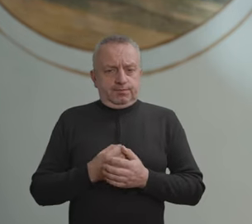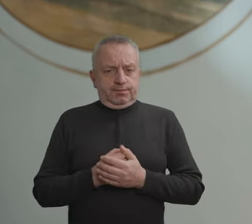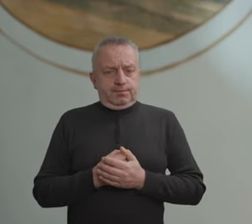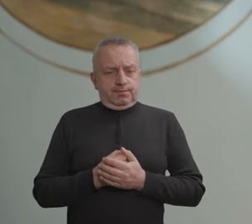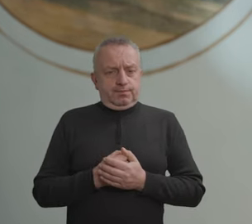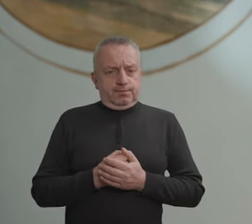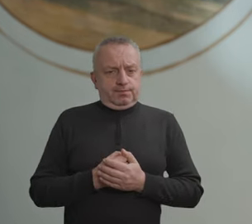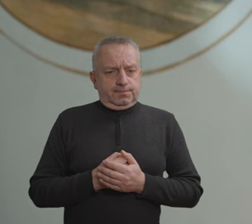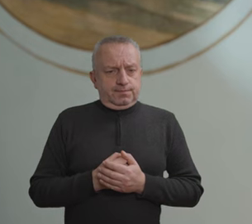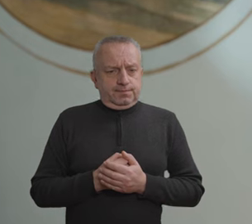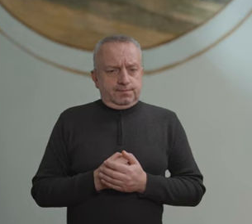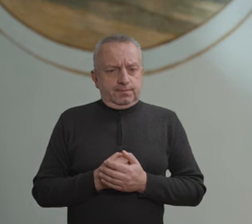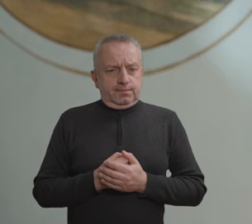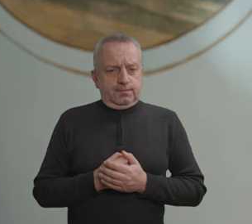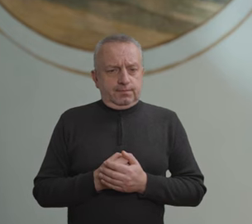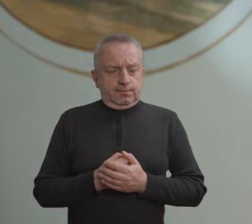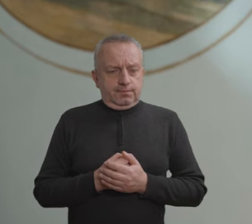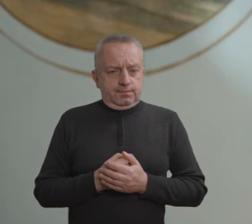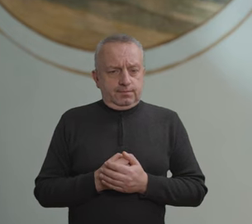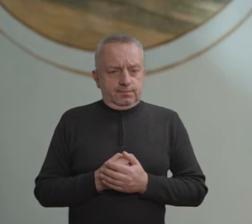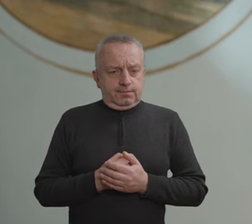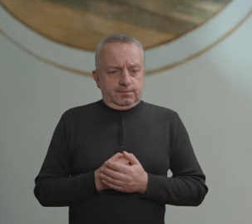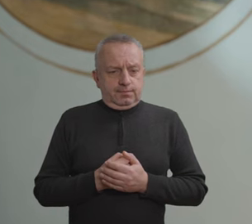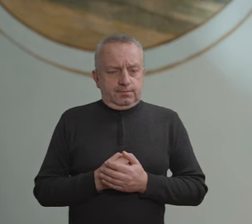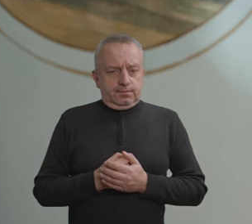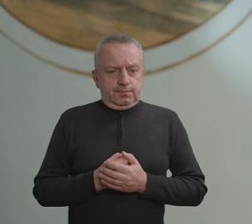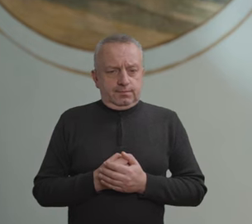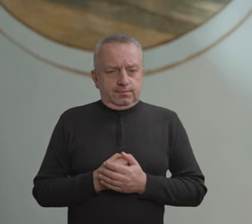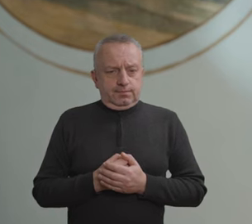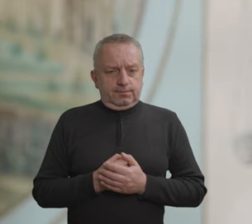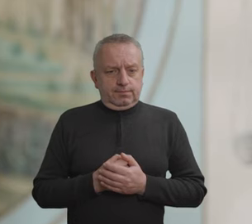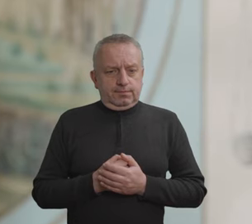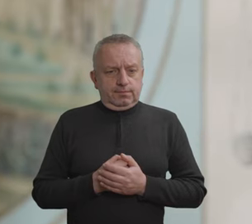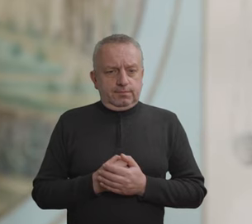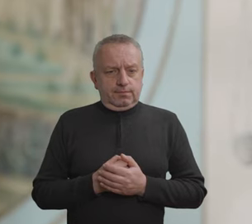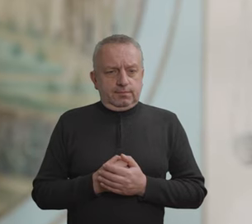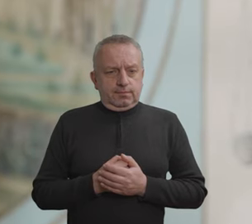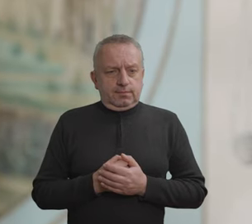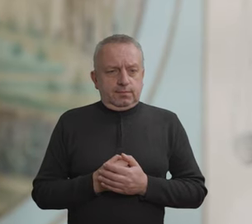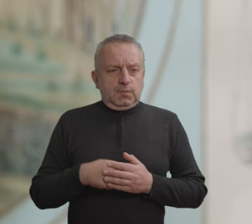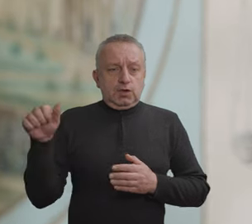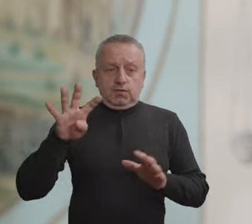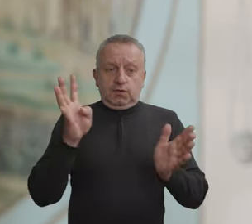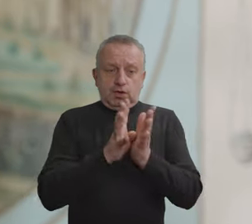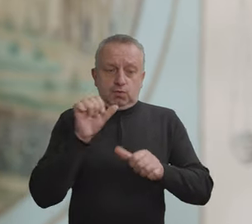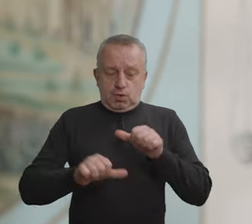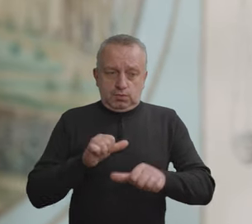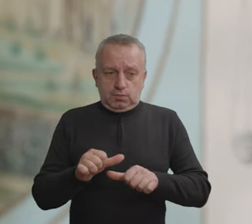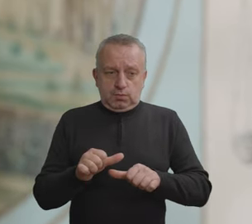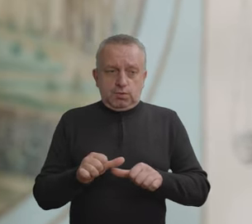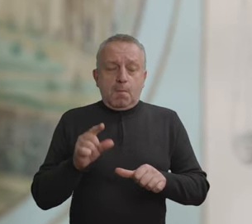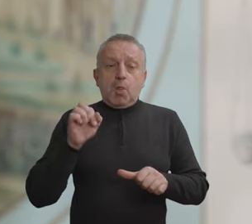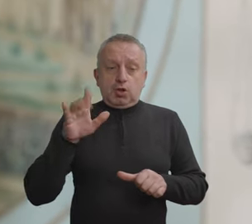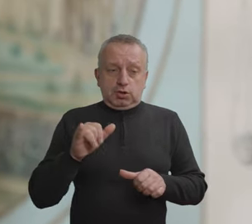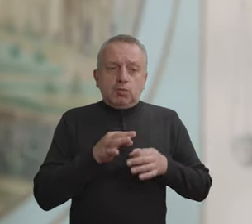Stanisławem Radziwiłłem, który zginął w następnym roku w okolicach Kijowa. latem 1919 roku